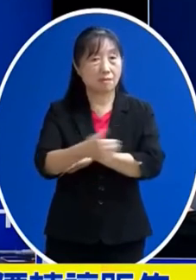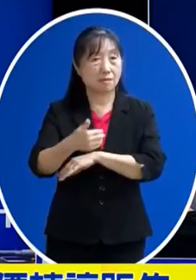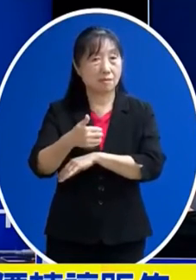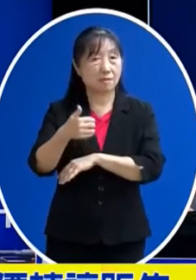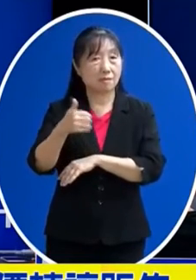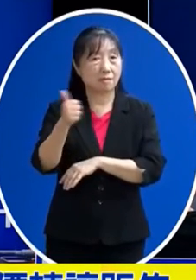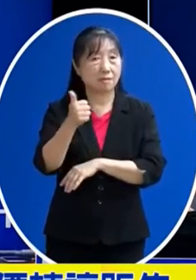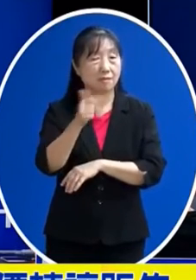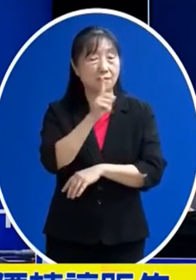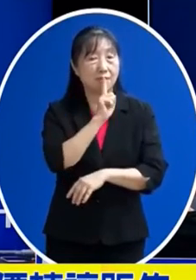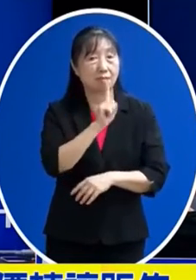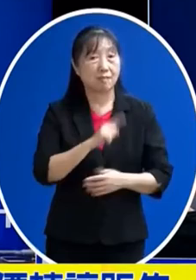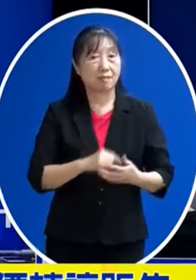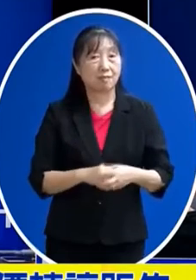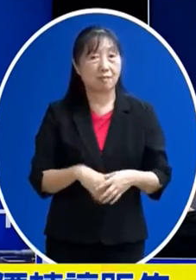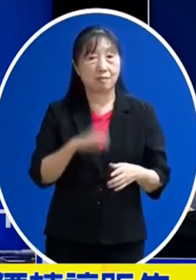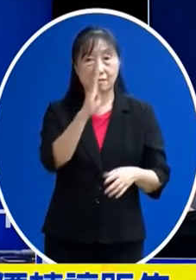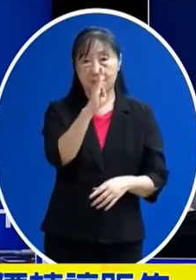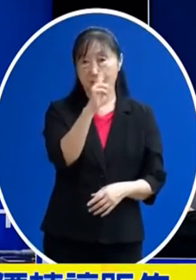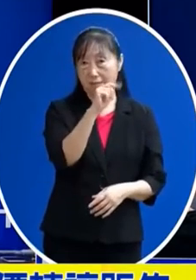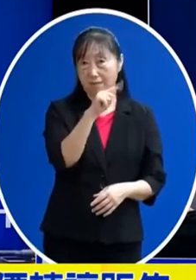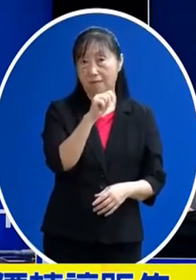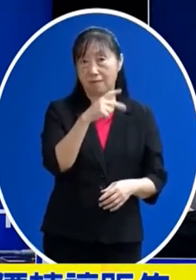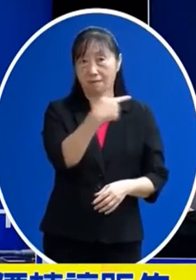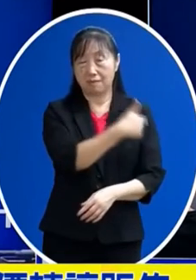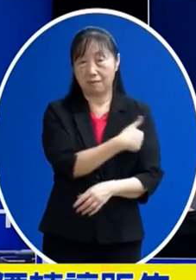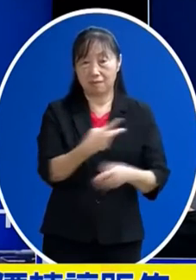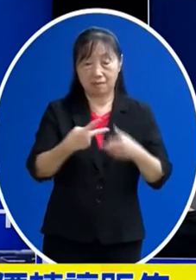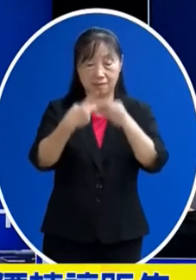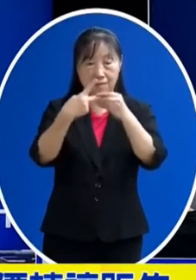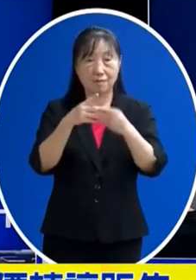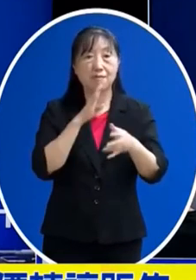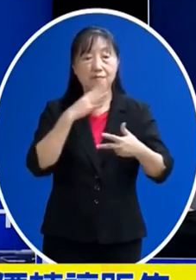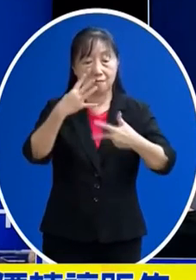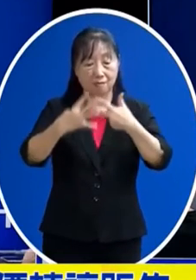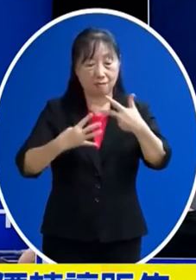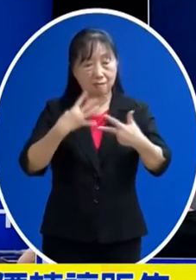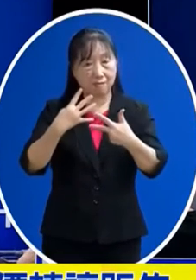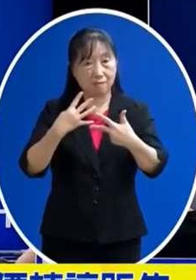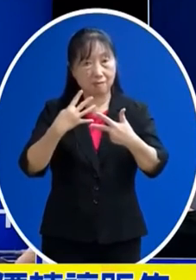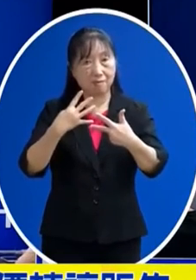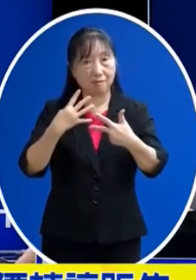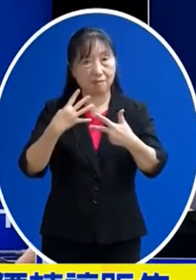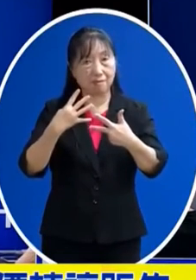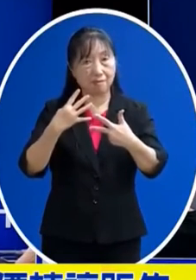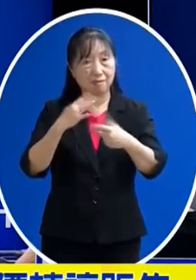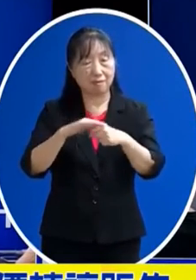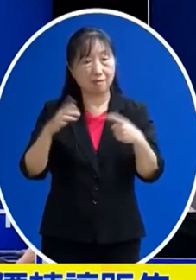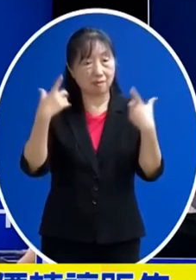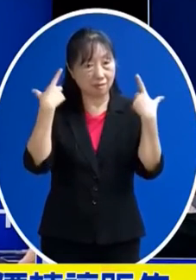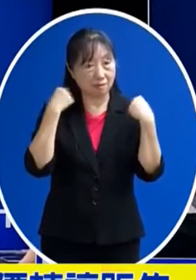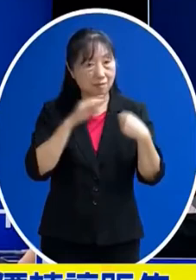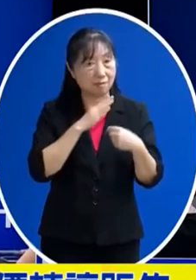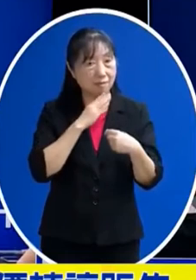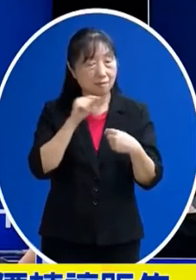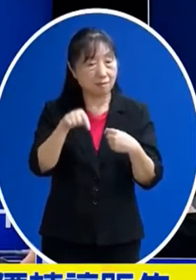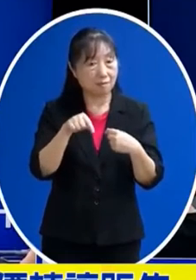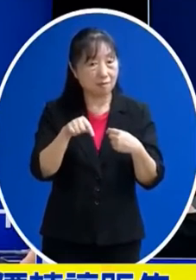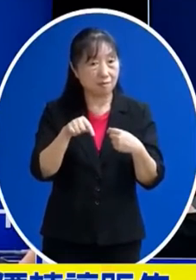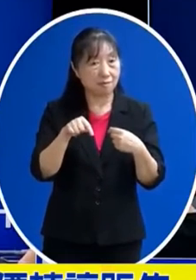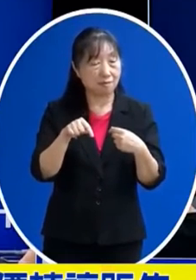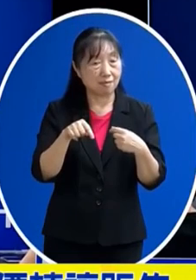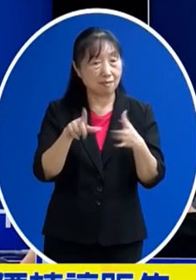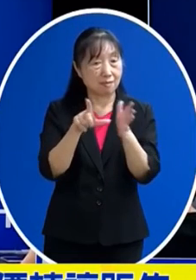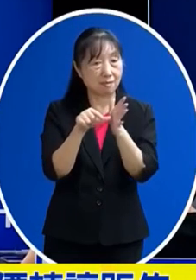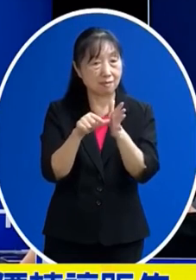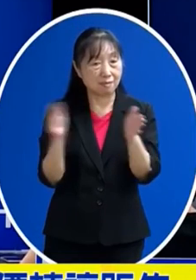提到，就是说BNT 的第二剂是第四周，那原本是好像是第六周嘛，所以是有